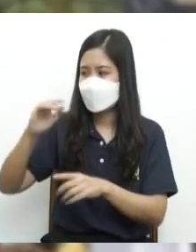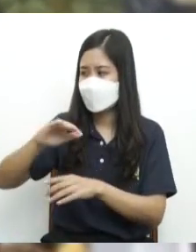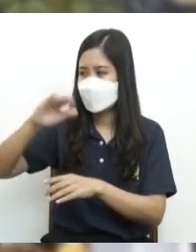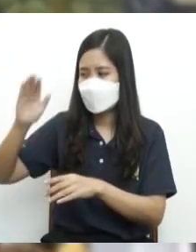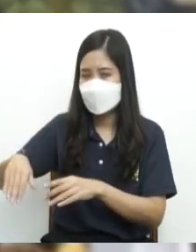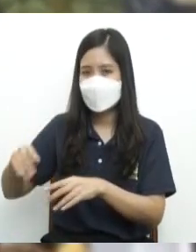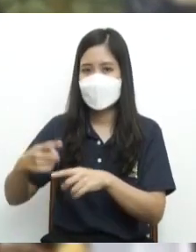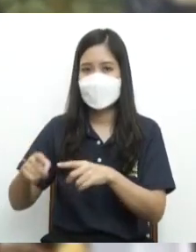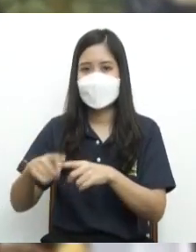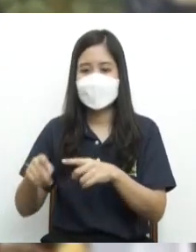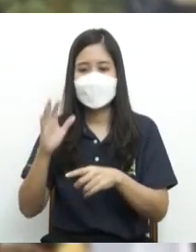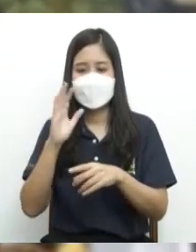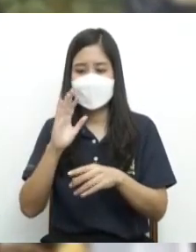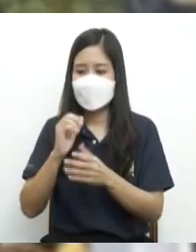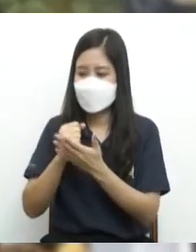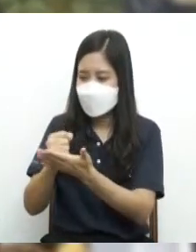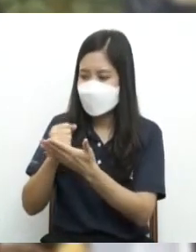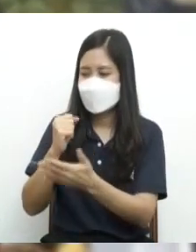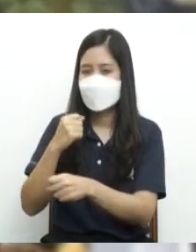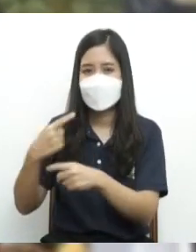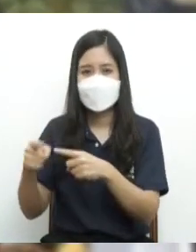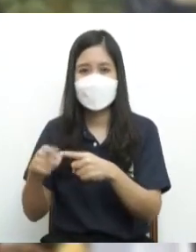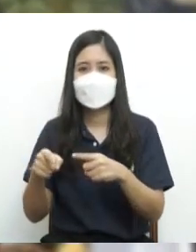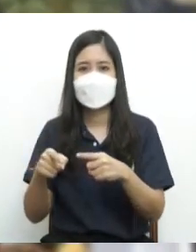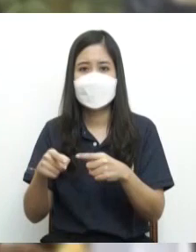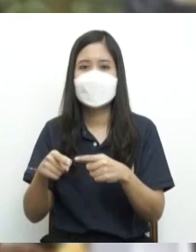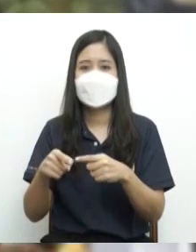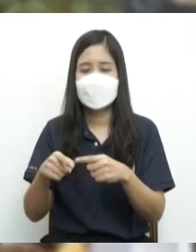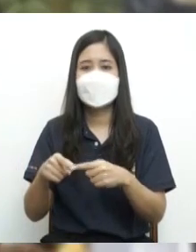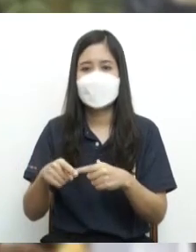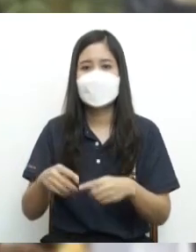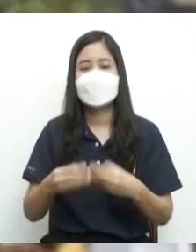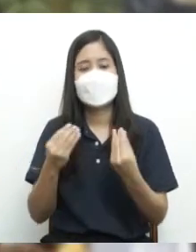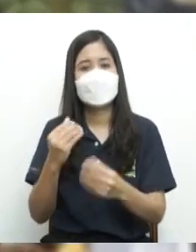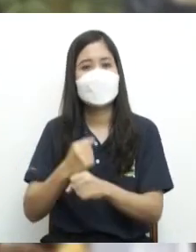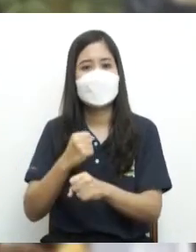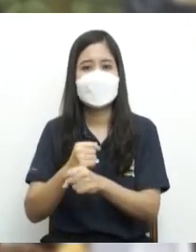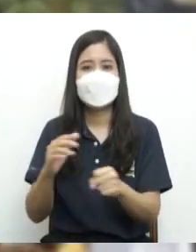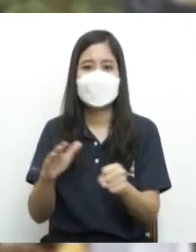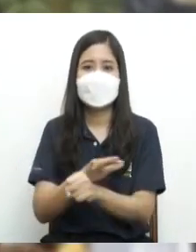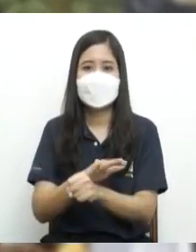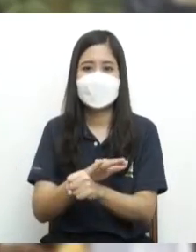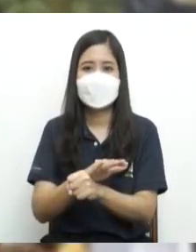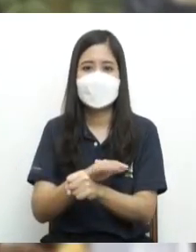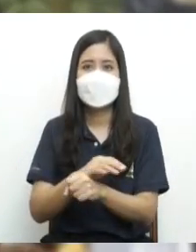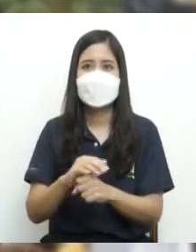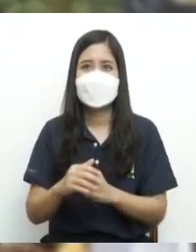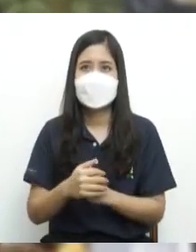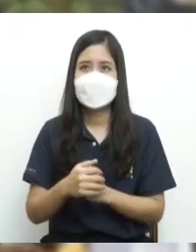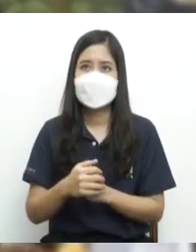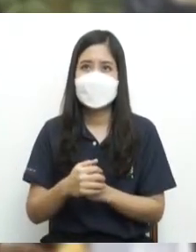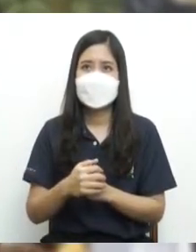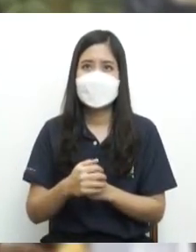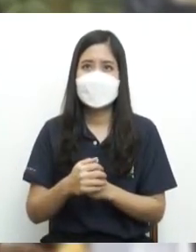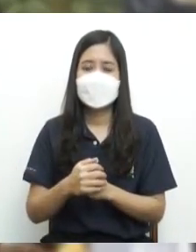ศพของพ่อแม่ของเจ้าหน้าที่ในหน่วยงานเนี่ยเราต้องไปนะนั้นตรงนี้ก็คืองานพิเศษที่เราต้องยอมรับอย่าไม่ใช่บอกโอ้ยผมต้อง